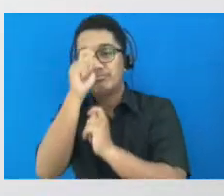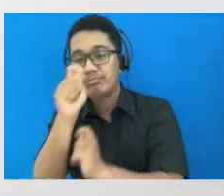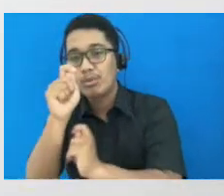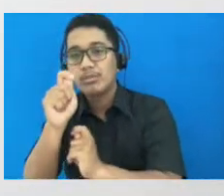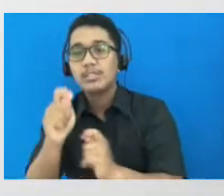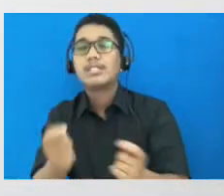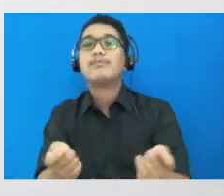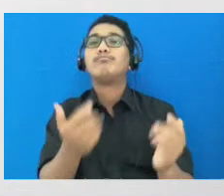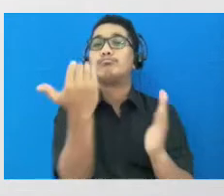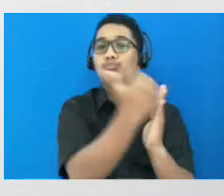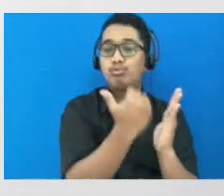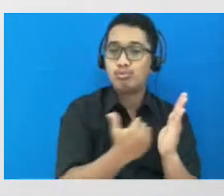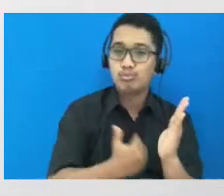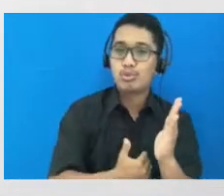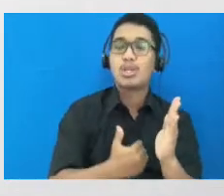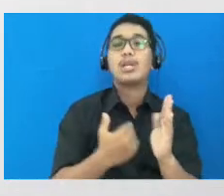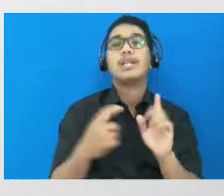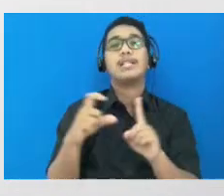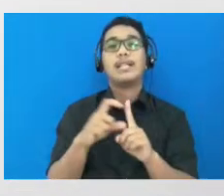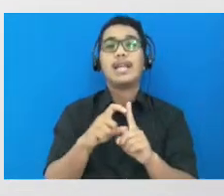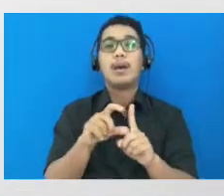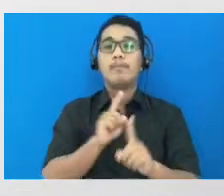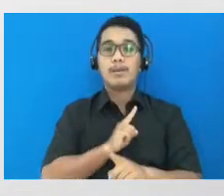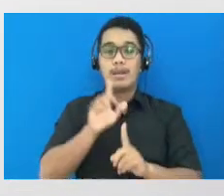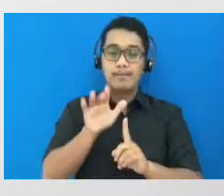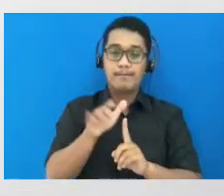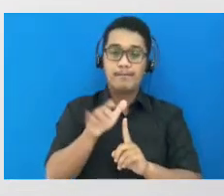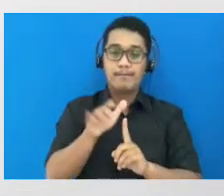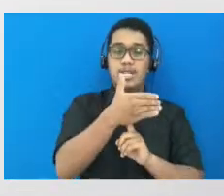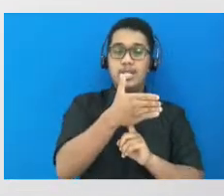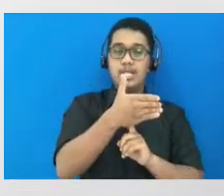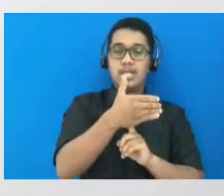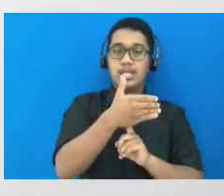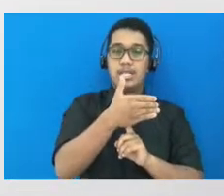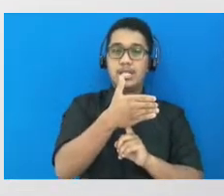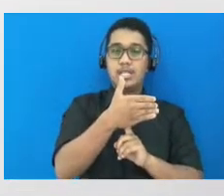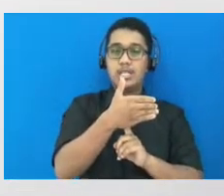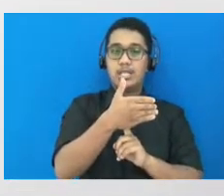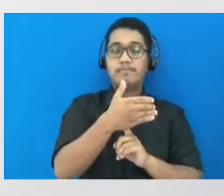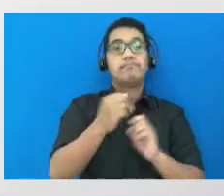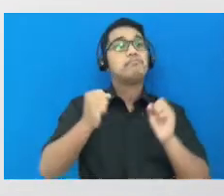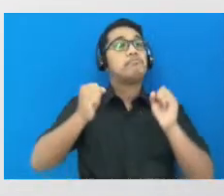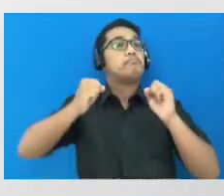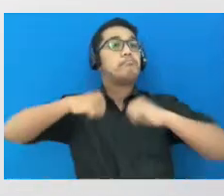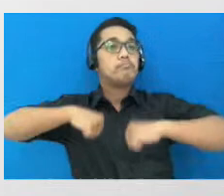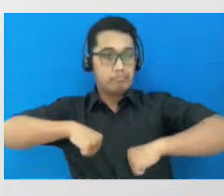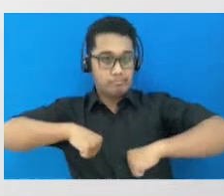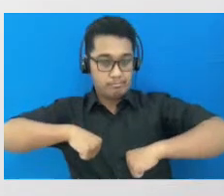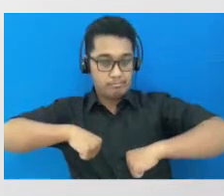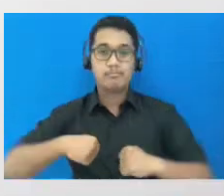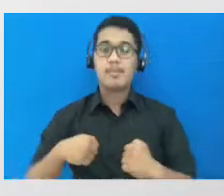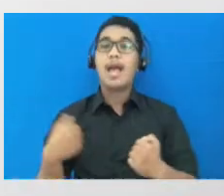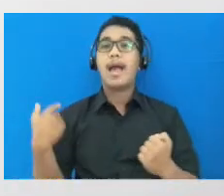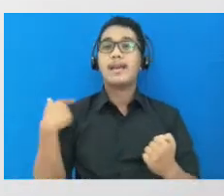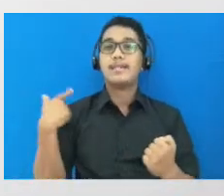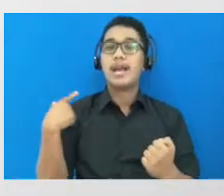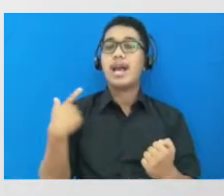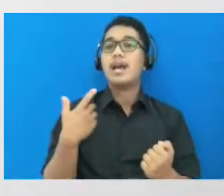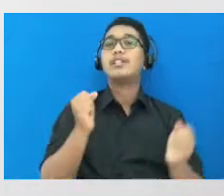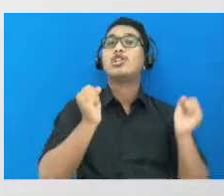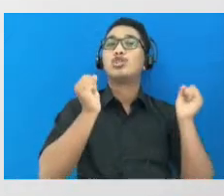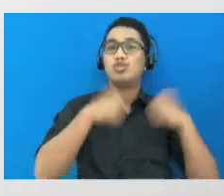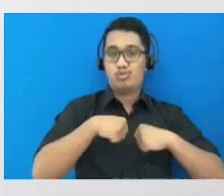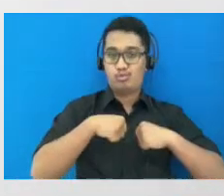aturan perlindungan data pribadi di negara lainnya terkait hal consent, yaitu mendapatkan